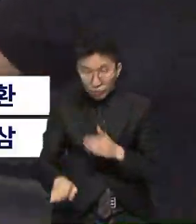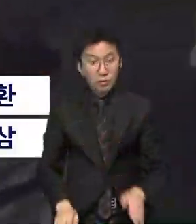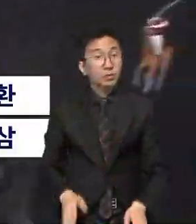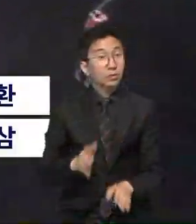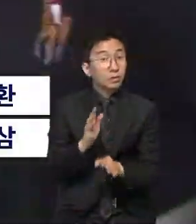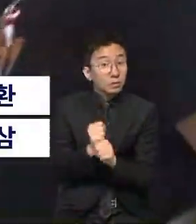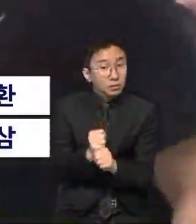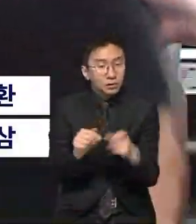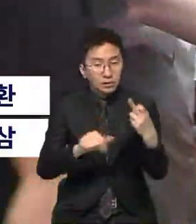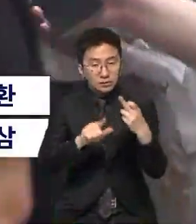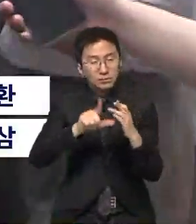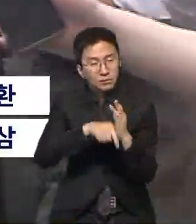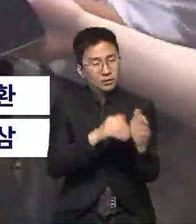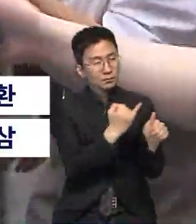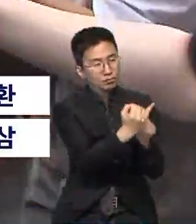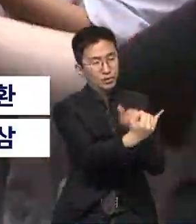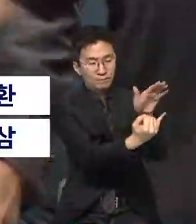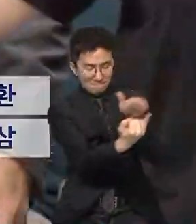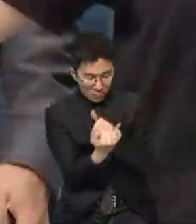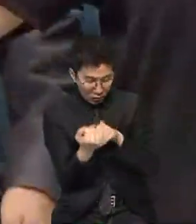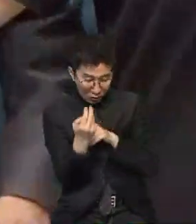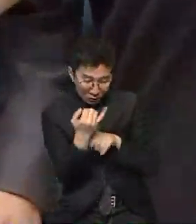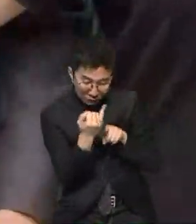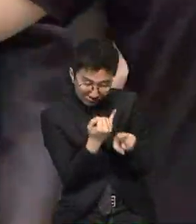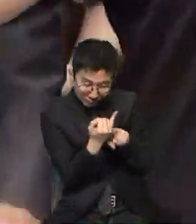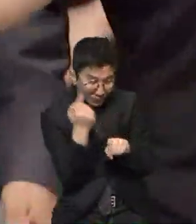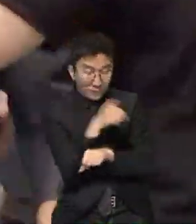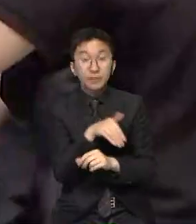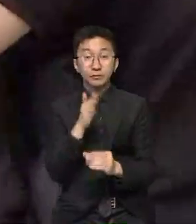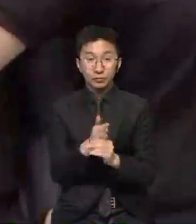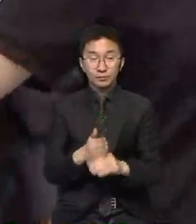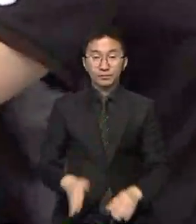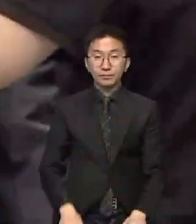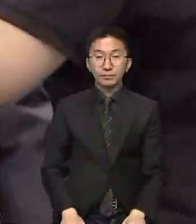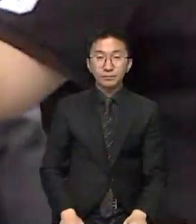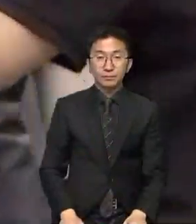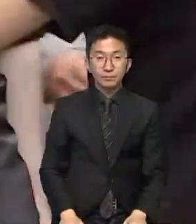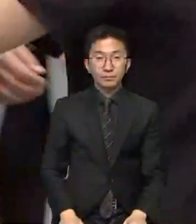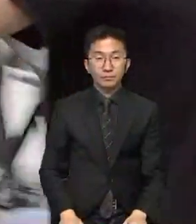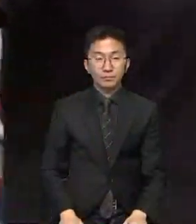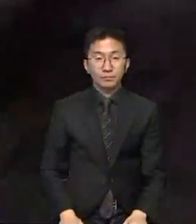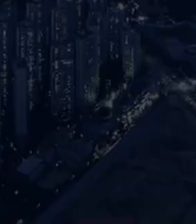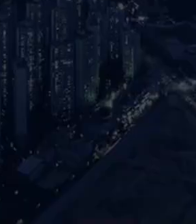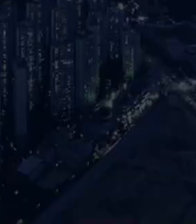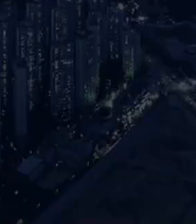이번 달 안에 김 씨를 불러 조사한다는 계획입니다. SBS 편광현입니다.